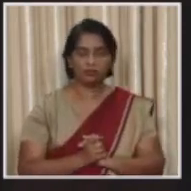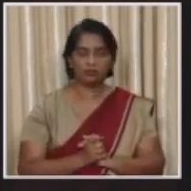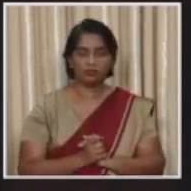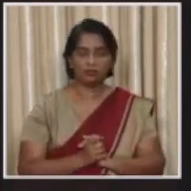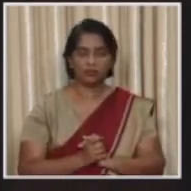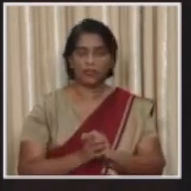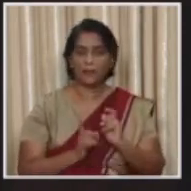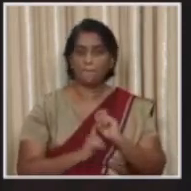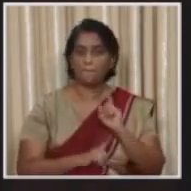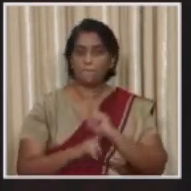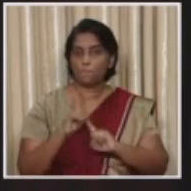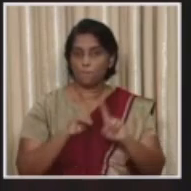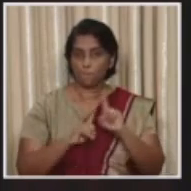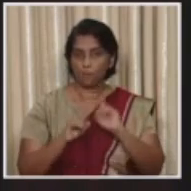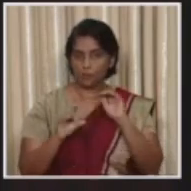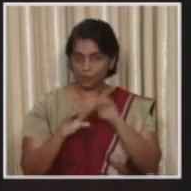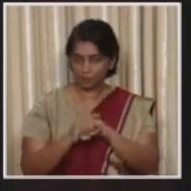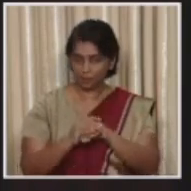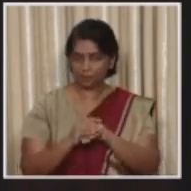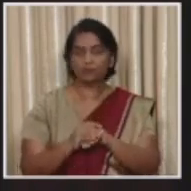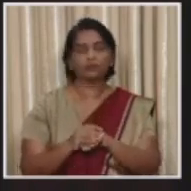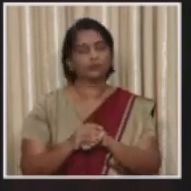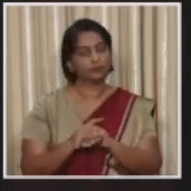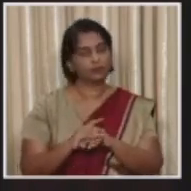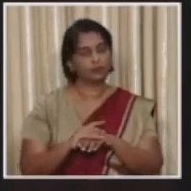මේ පාර්ලිමේන්තුව තුළ